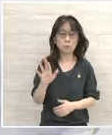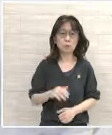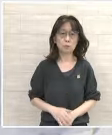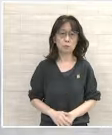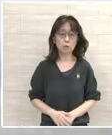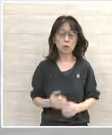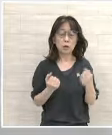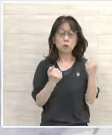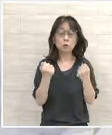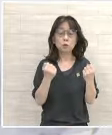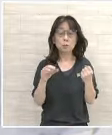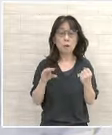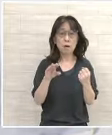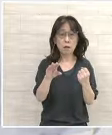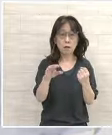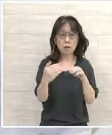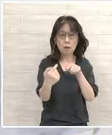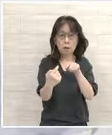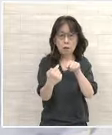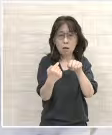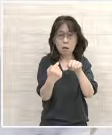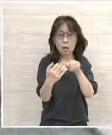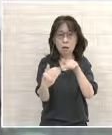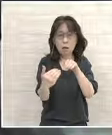車はすれ違いできません。